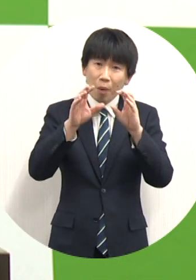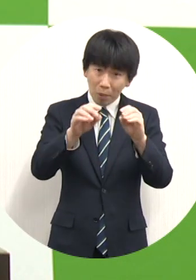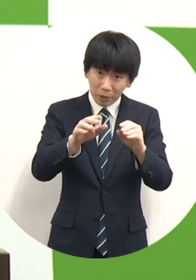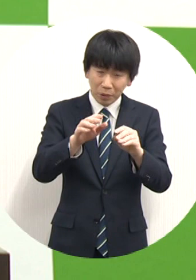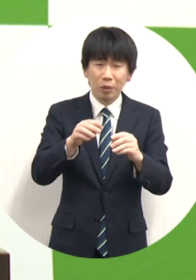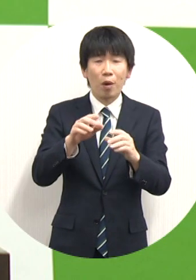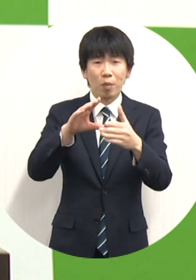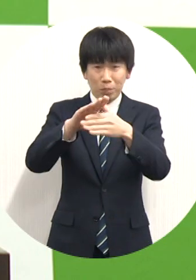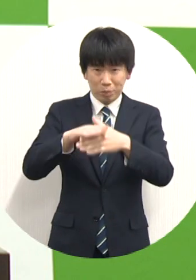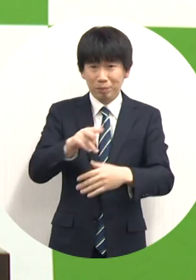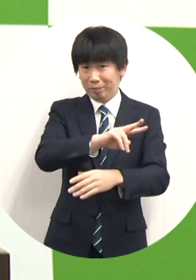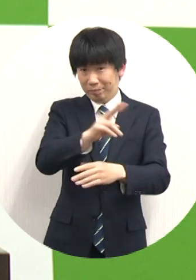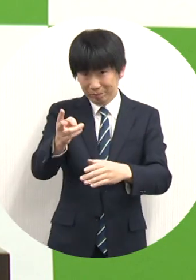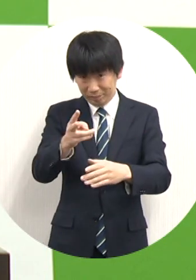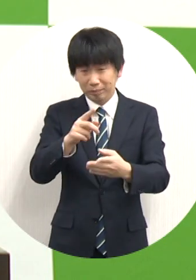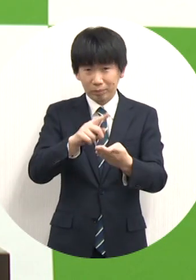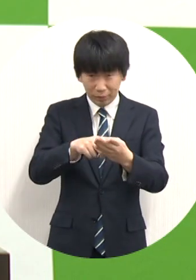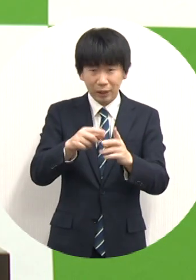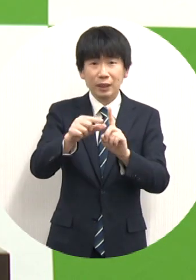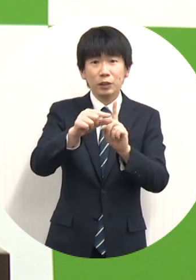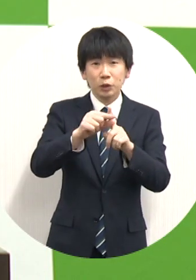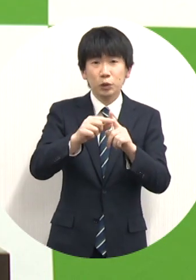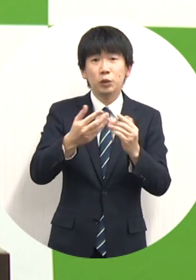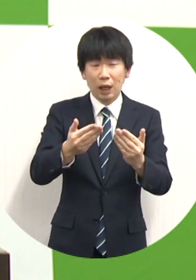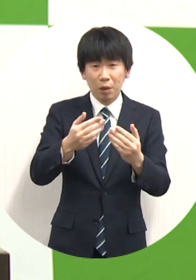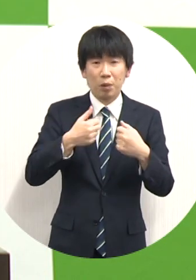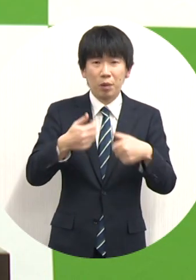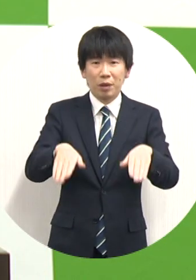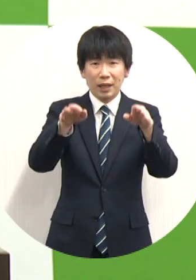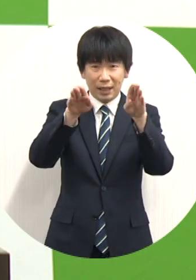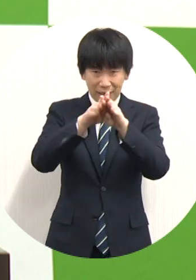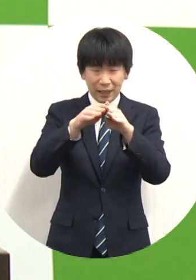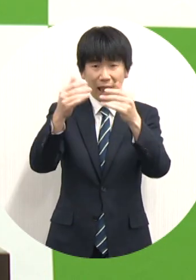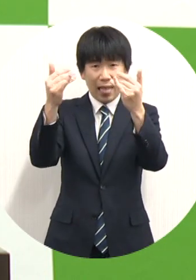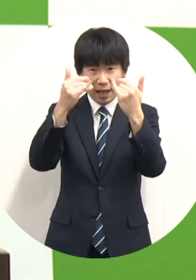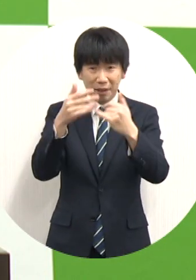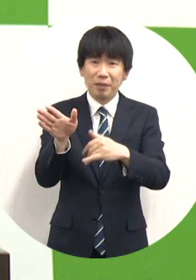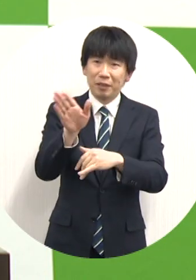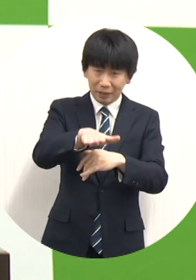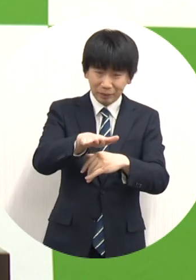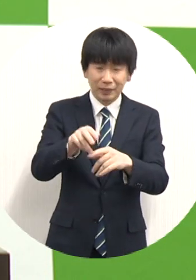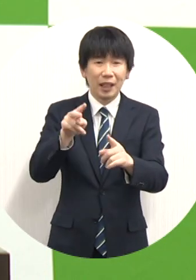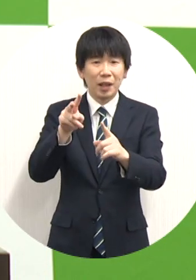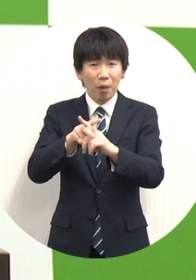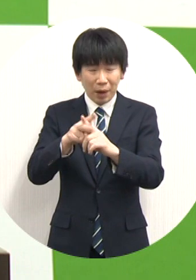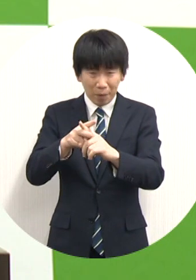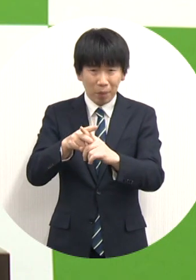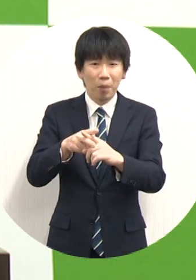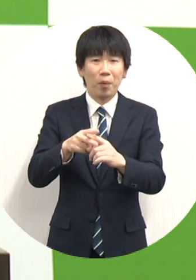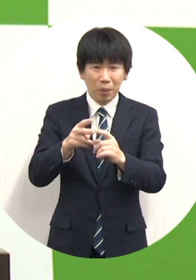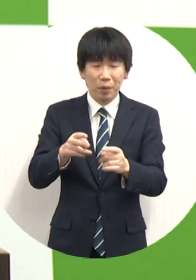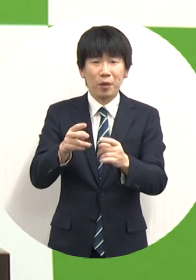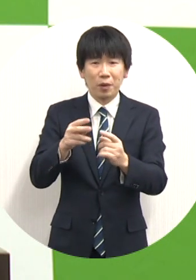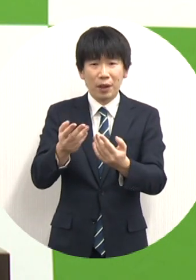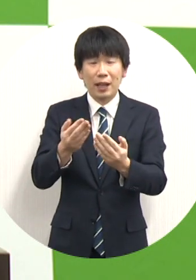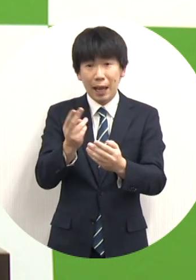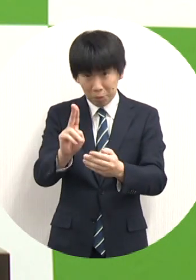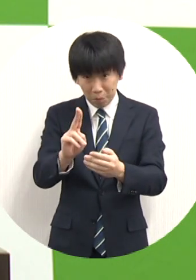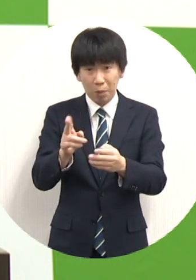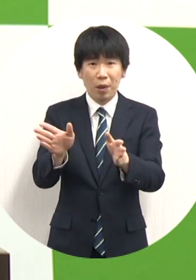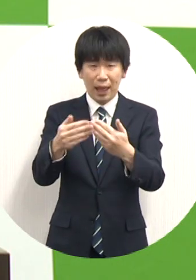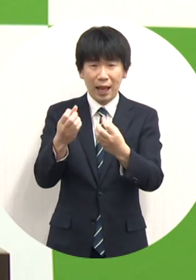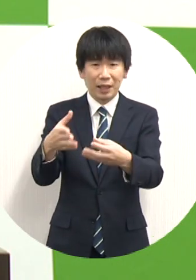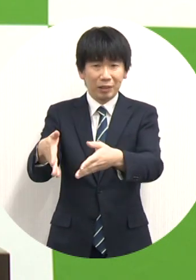設置学童福祉つの増設市内3カ所目となる地域包括支援センター